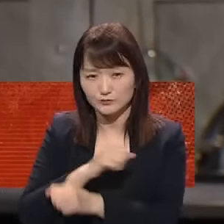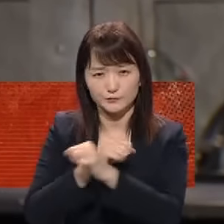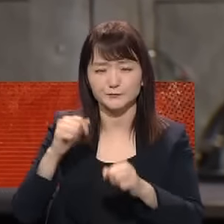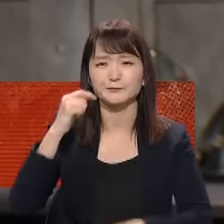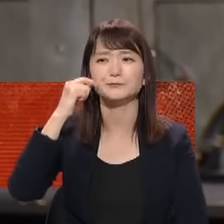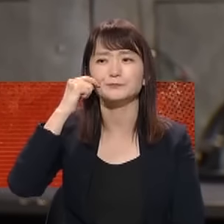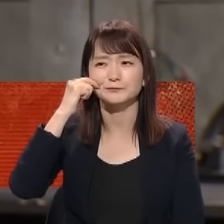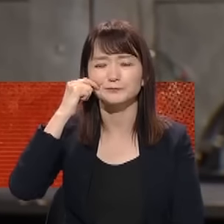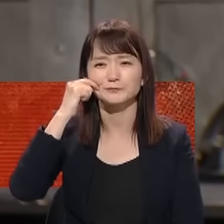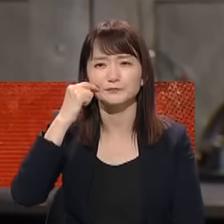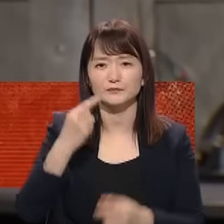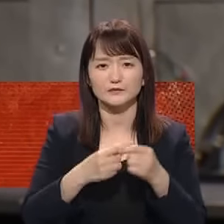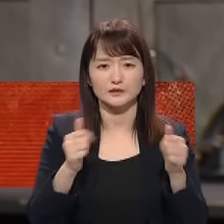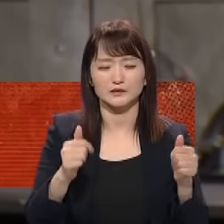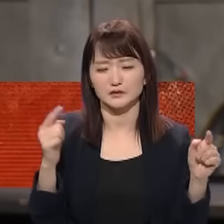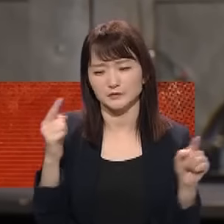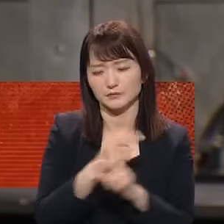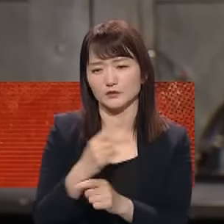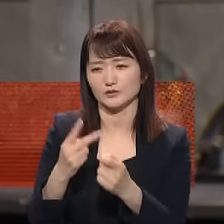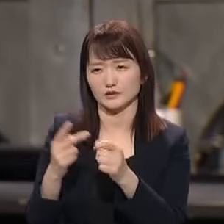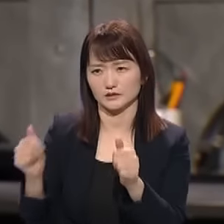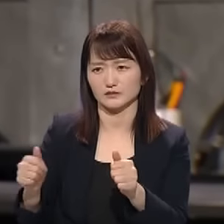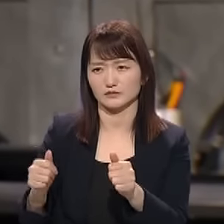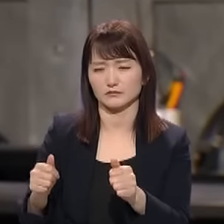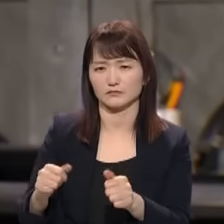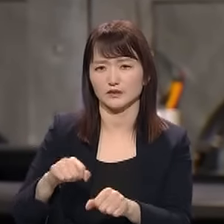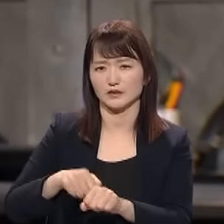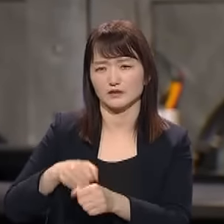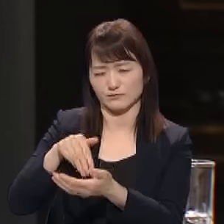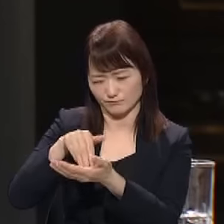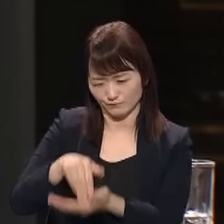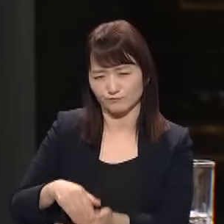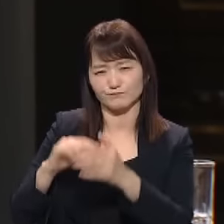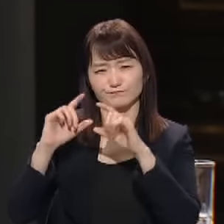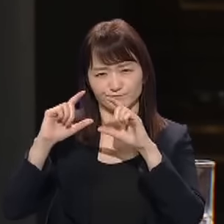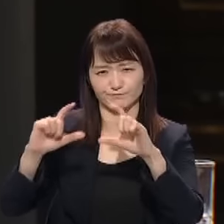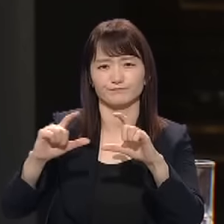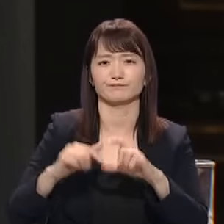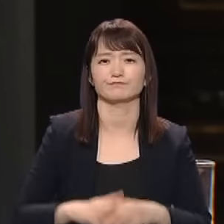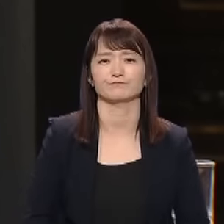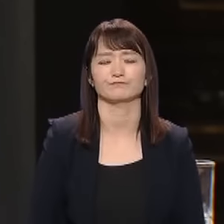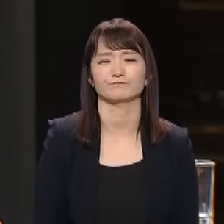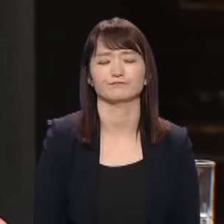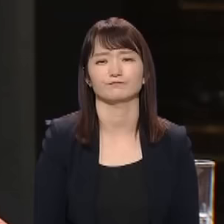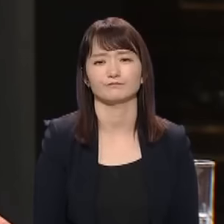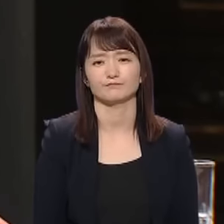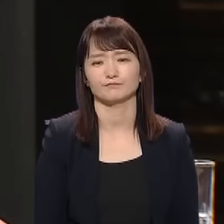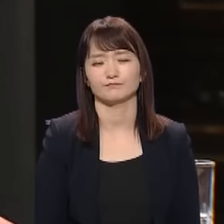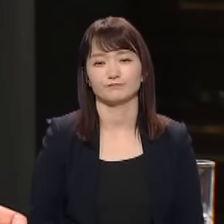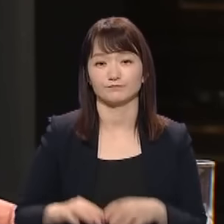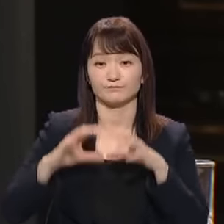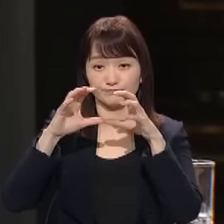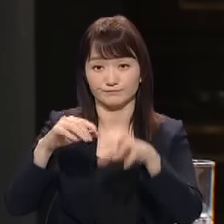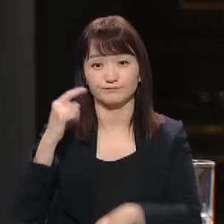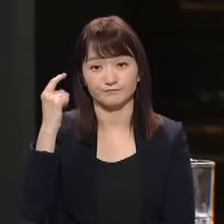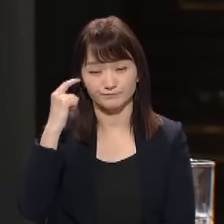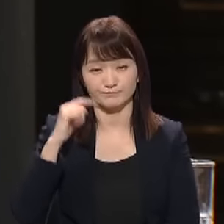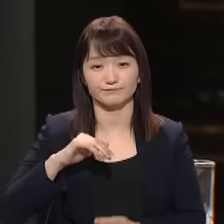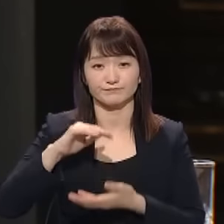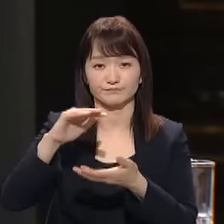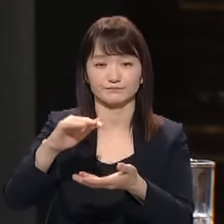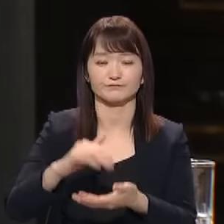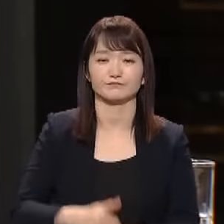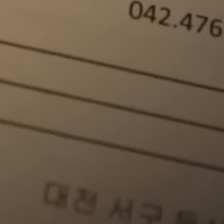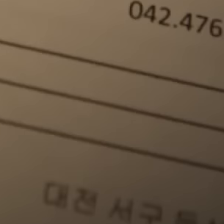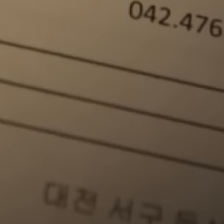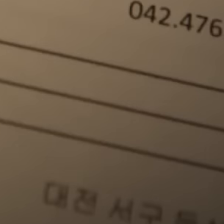해서 원심을 깨고 중형을 선고를 했습니다. 그렇군요. 알겠습니다. 사건 연구소 이렇게 정리하고요. 글로벌 픽 이어갑니다.